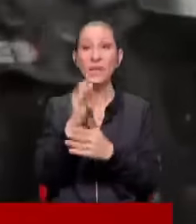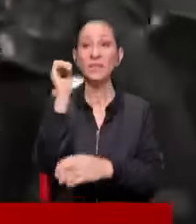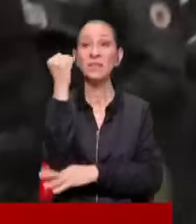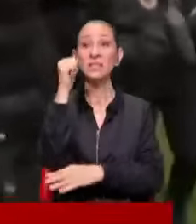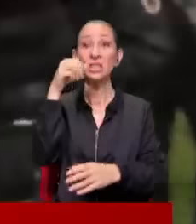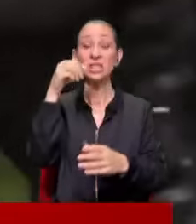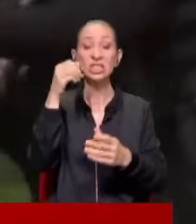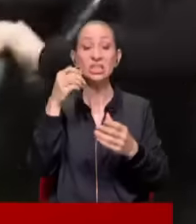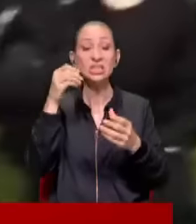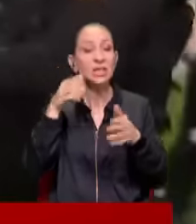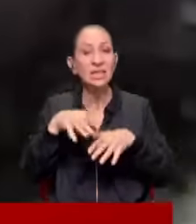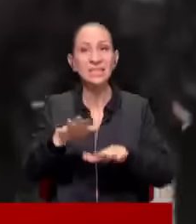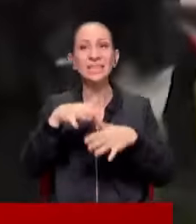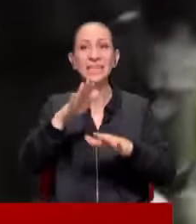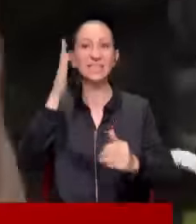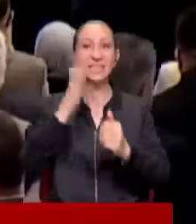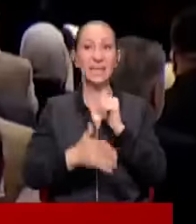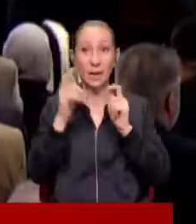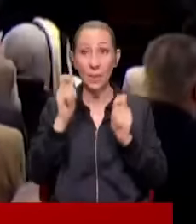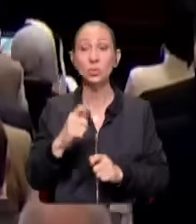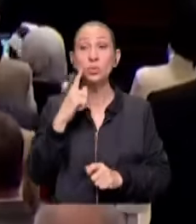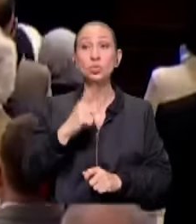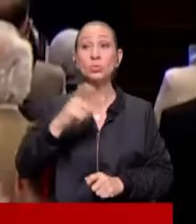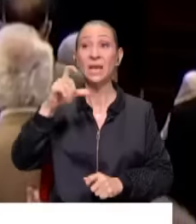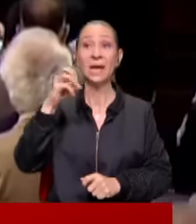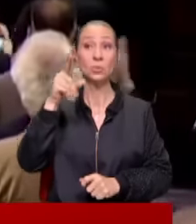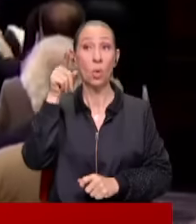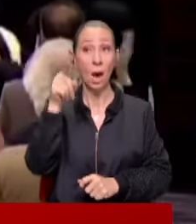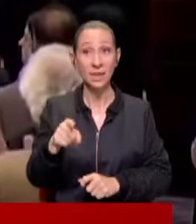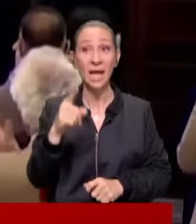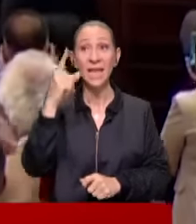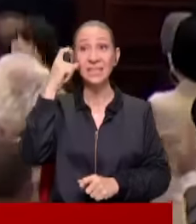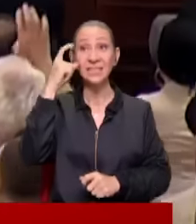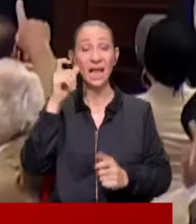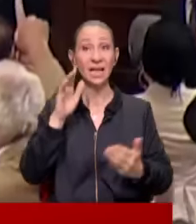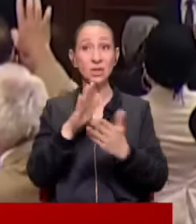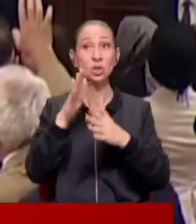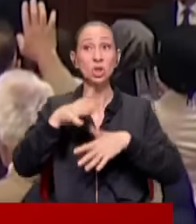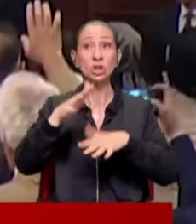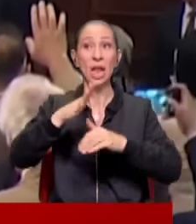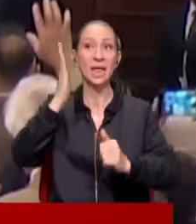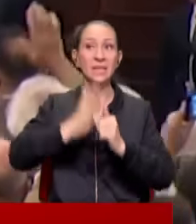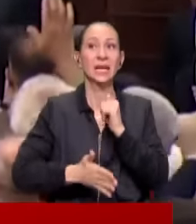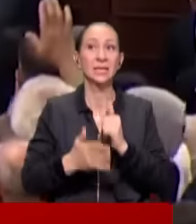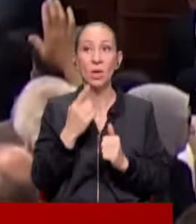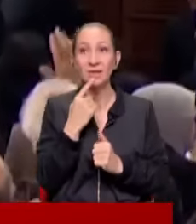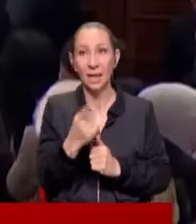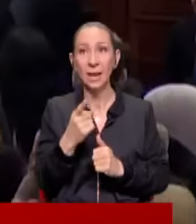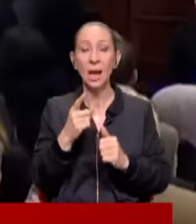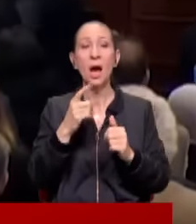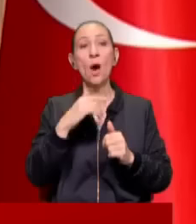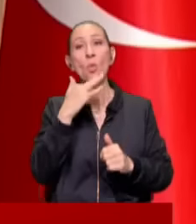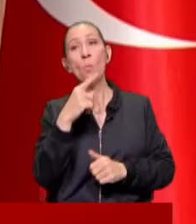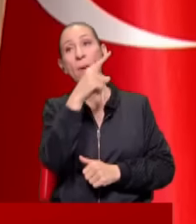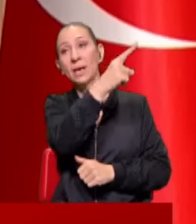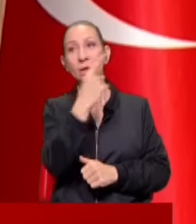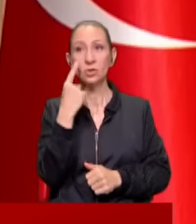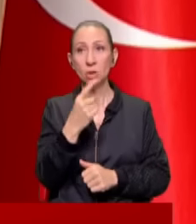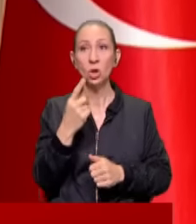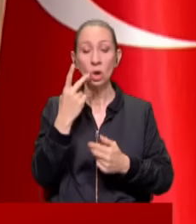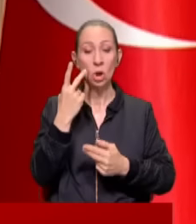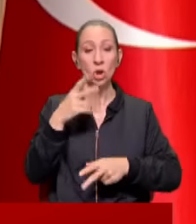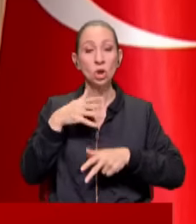işçilere yasaklanmasına tepki gösterirken Cumhurbaşkanı Erdoğan İsrail karşıtı gösterileri yasaklıyorlar diyerek Batı'yı hedef aldı.